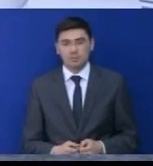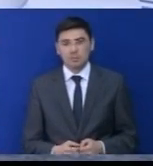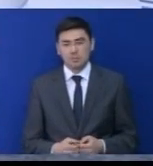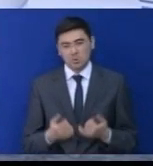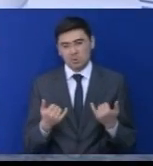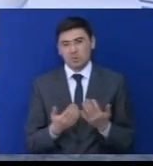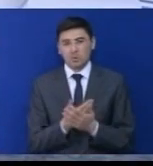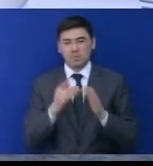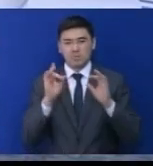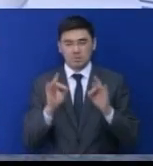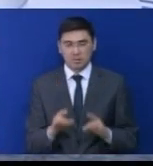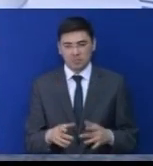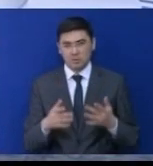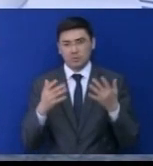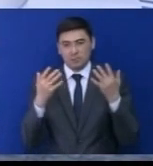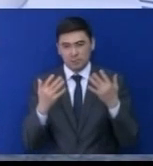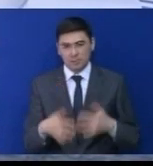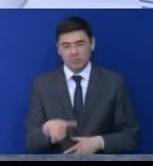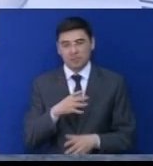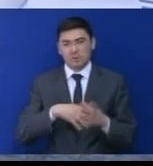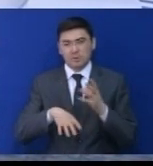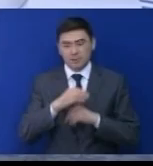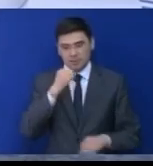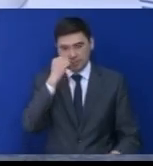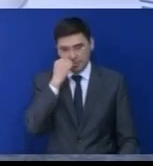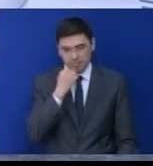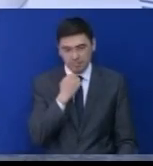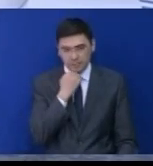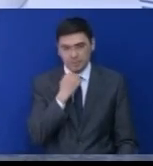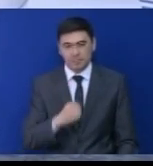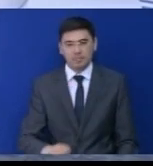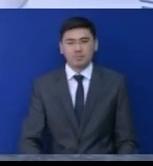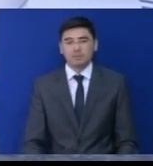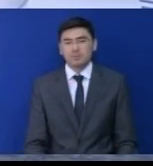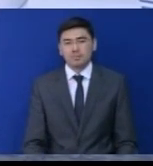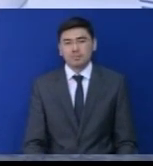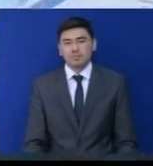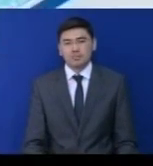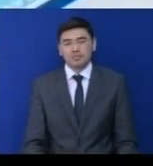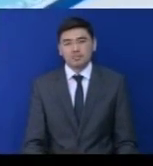Әзірге келіп түскен ақпараттар легі осындай. Назарларыңызға рахмет, амандықта жүздескенше.